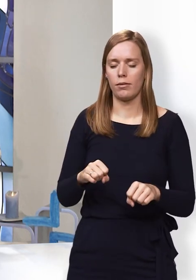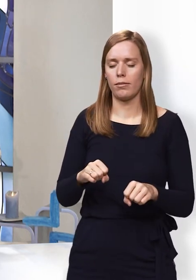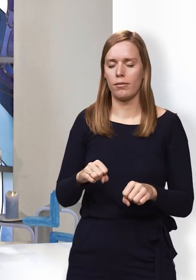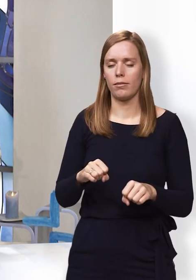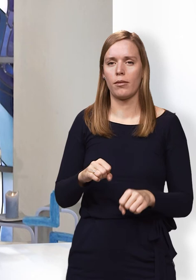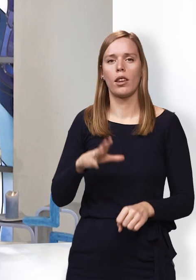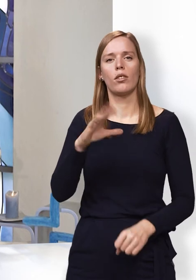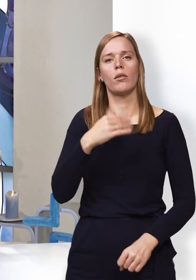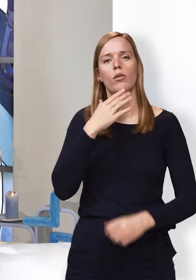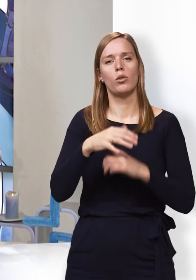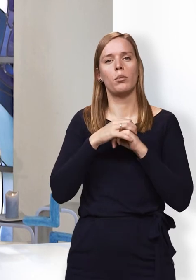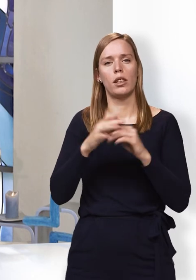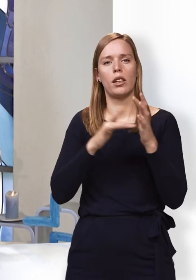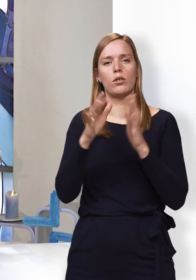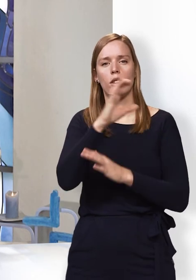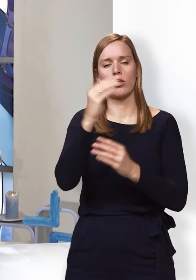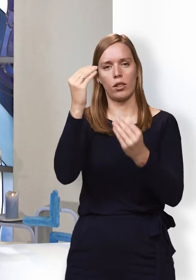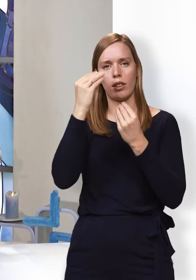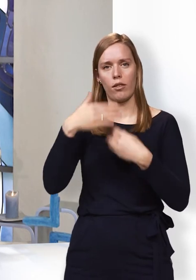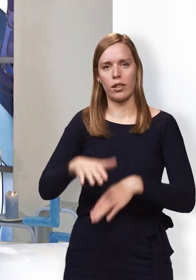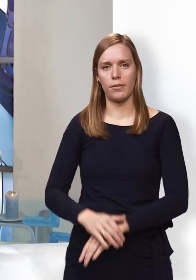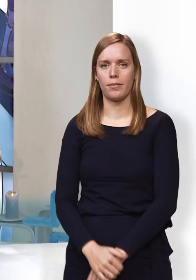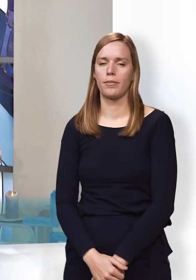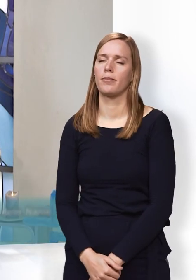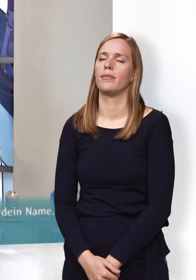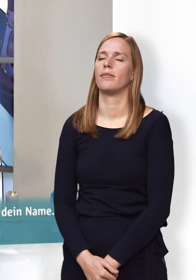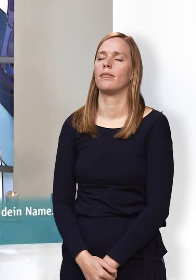Und gemeinsam beten wir so, wie es uns Jesus Christus gelehrt hat.